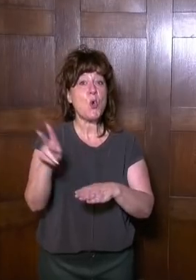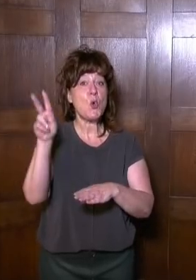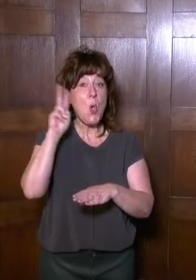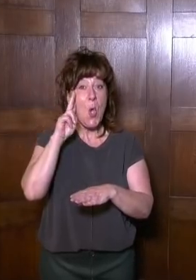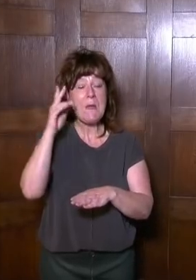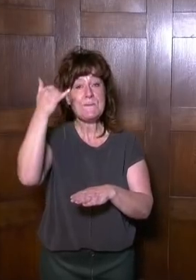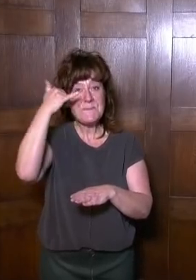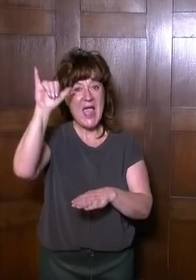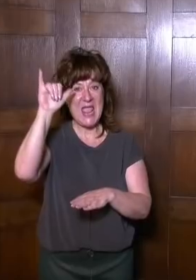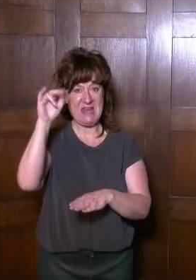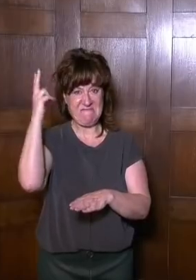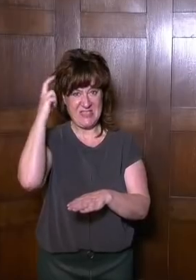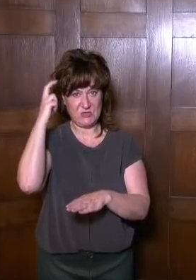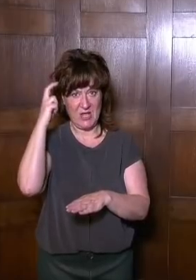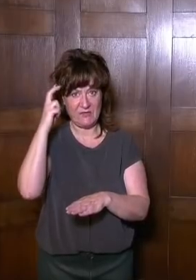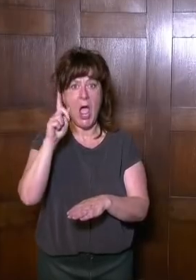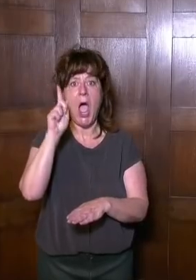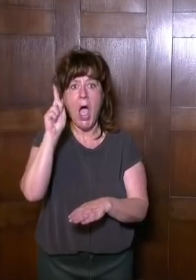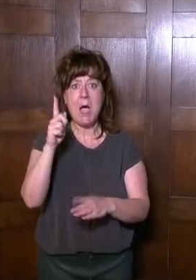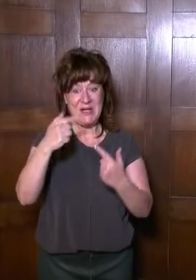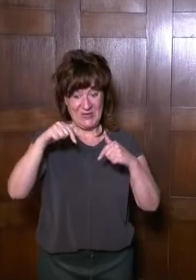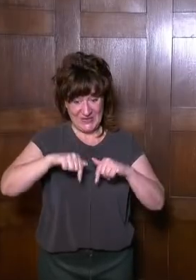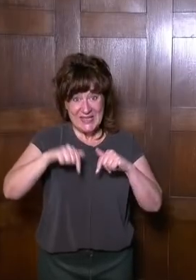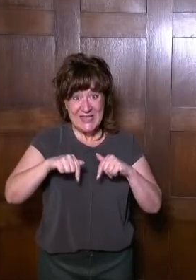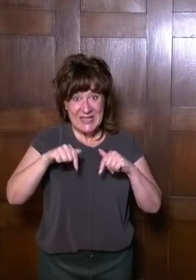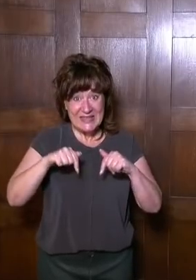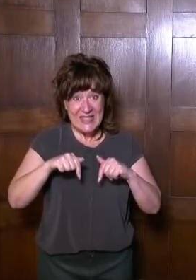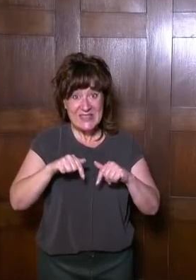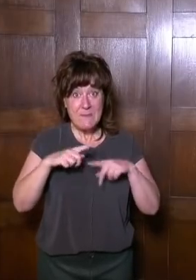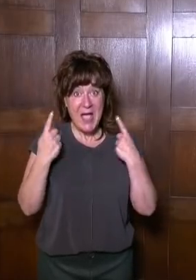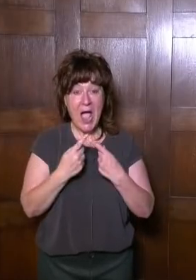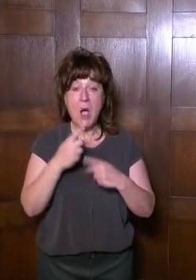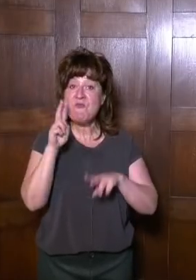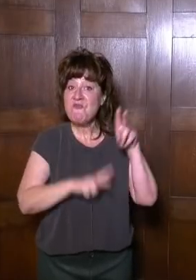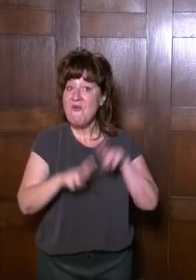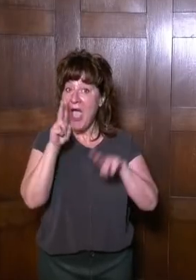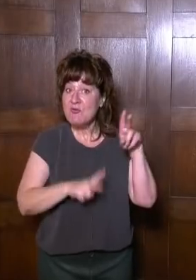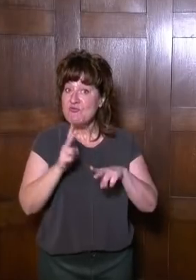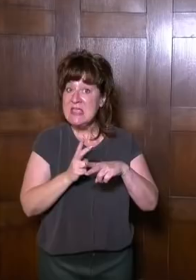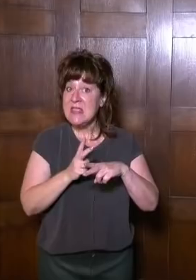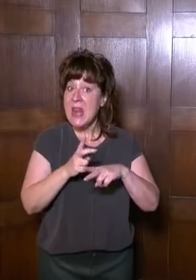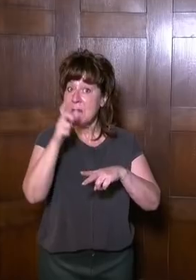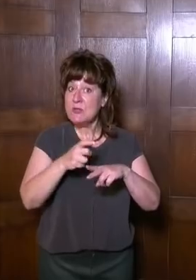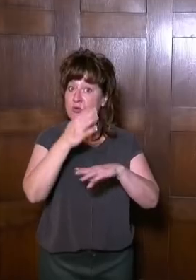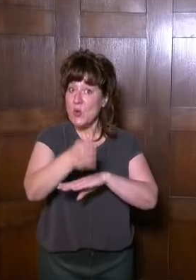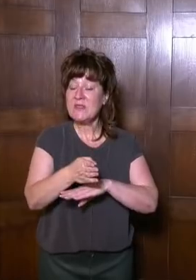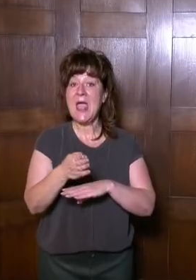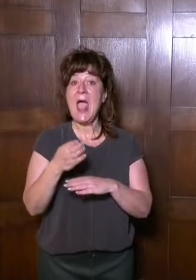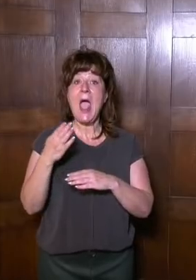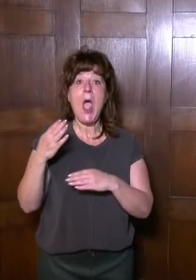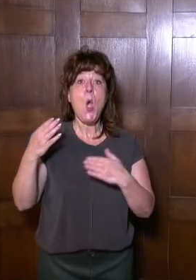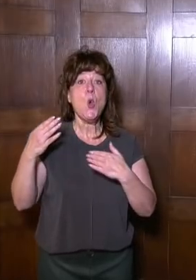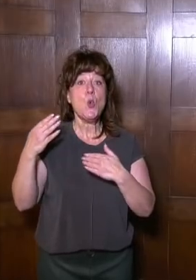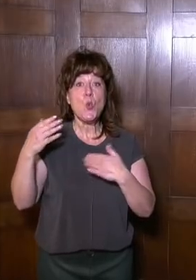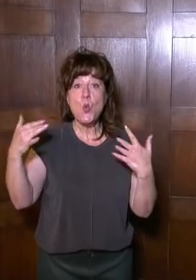Wissenschaftler sagen, aber wir haben allein auch in diesem Raum ganz verschiedene Leute schon zu Gast gehabt. Aus Grunewald war da, aber wir haben